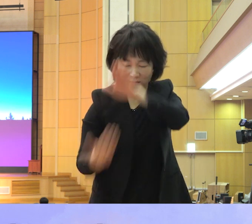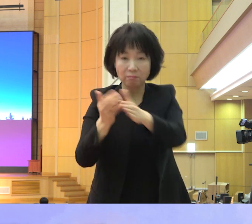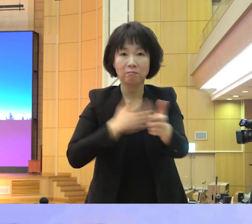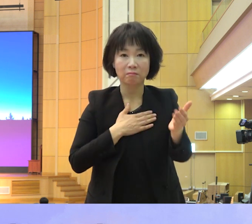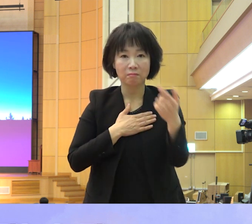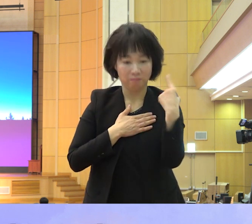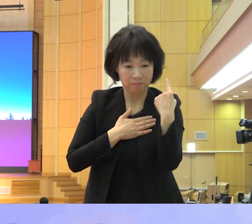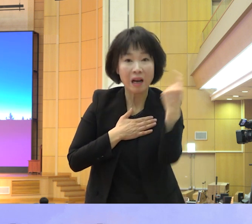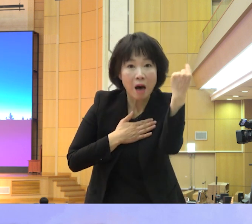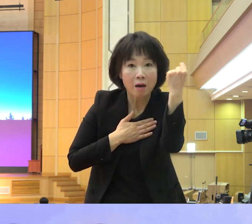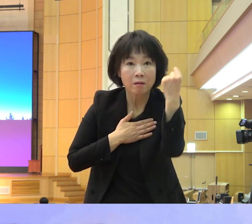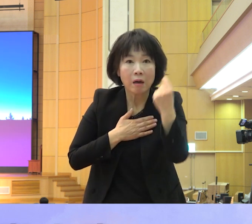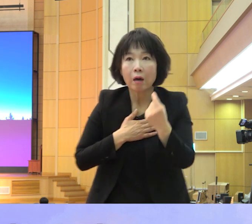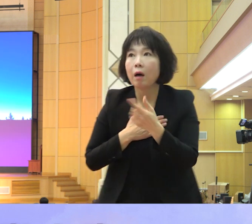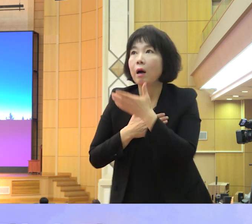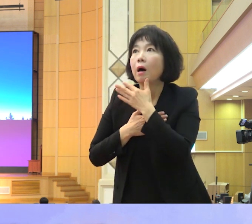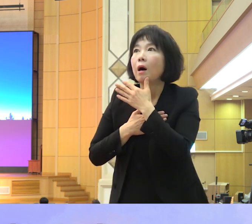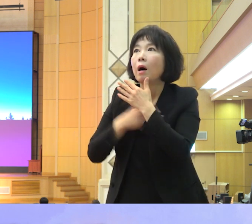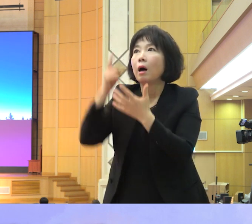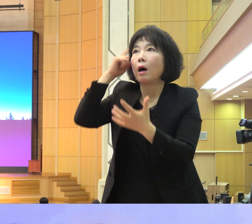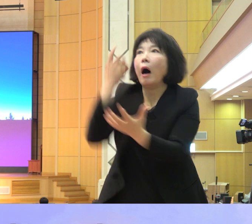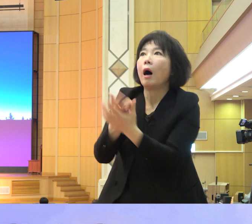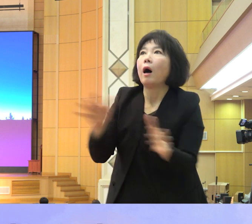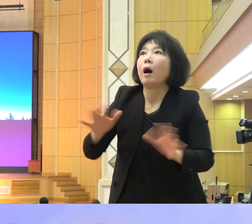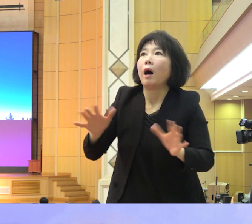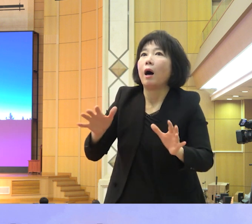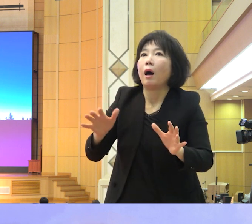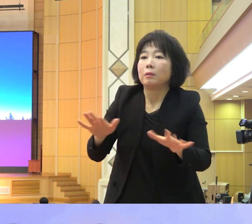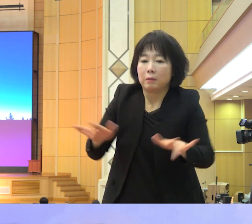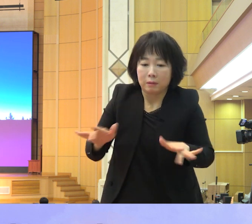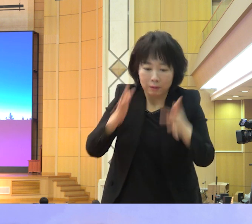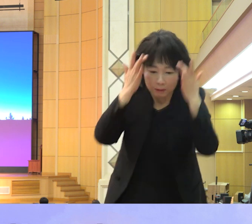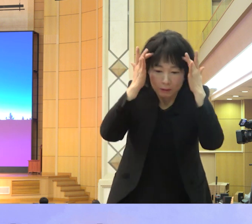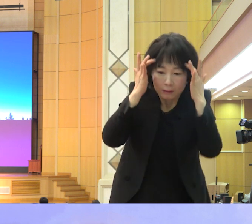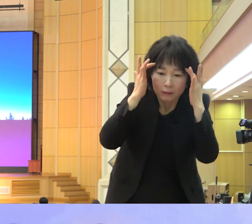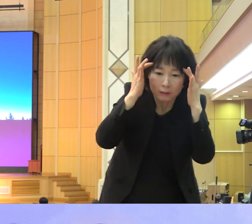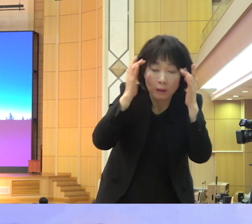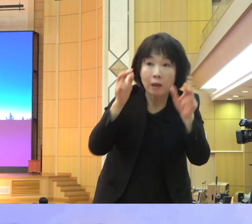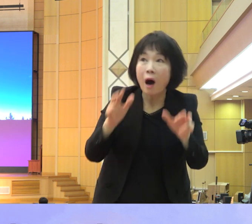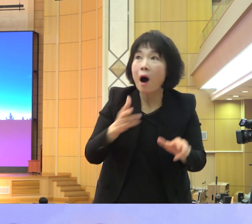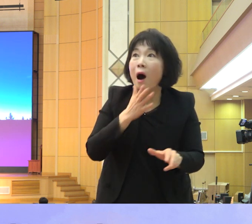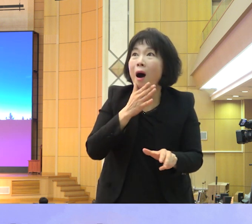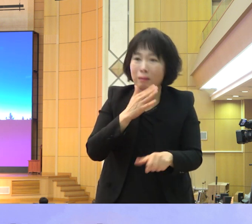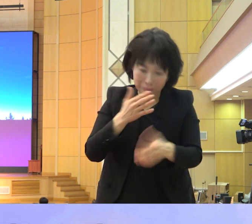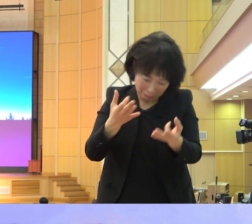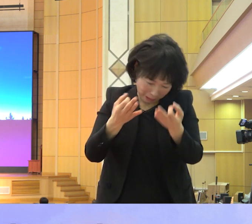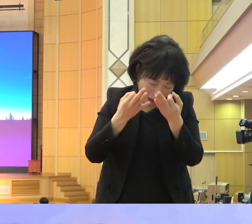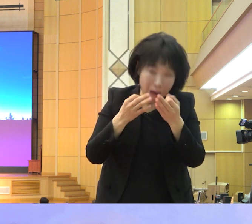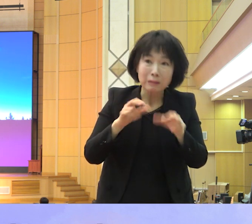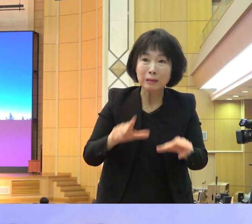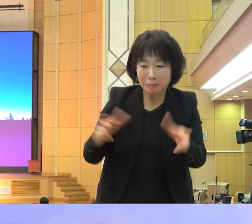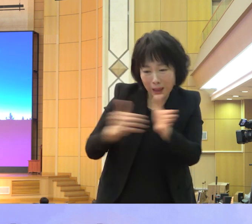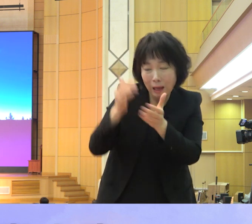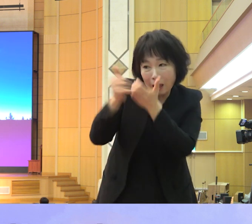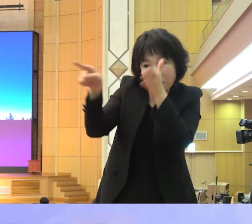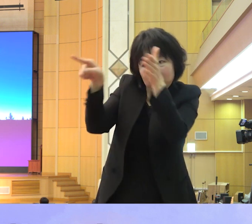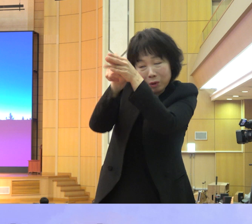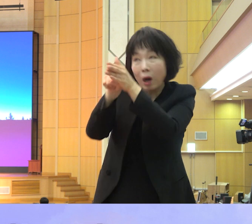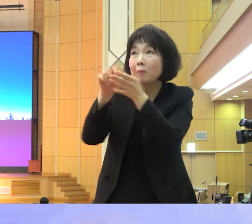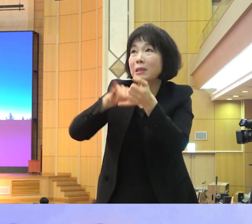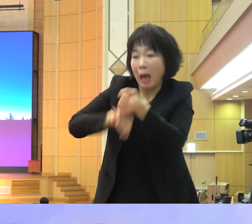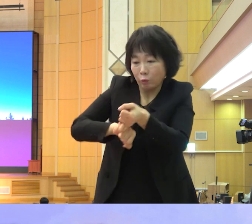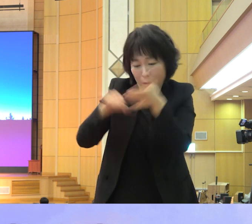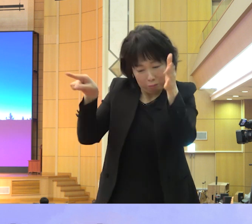말씀했습니다. 이때 아브라함은 내가 지금까지 하나님을 믿고 하나님의